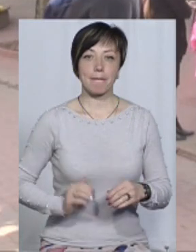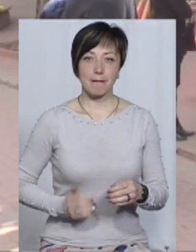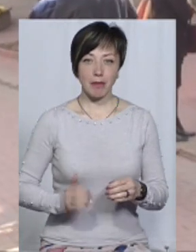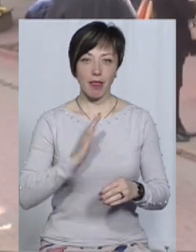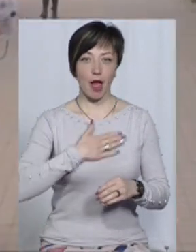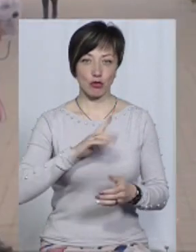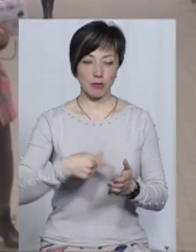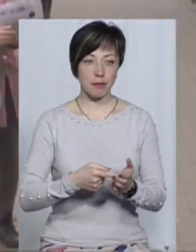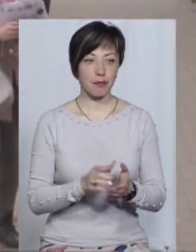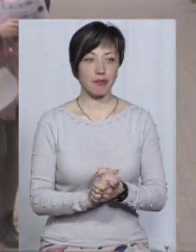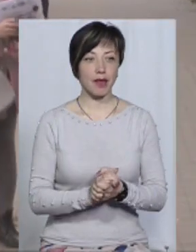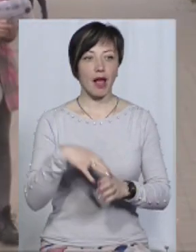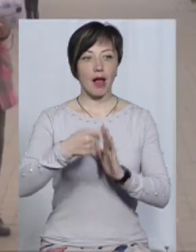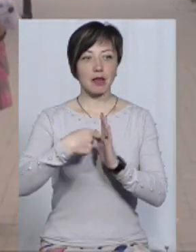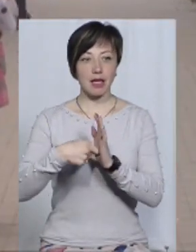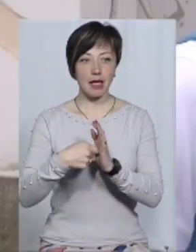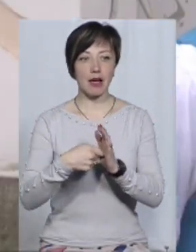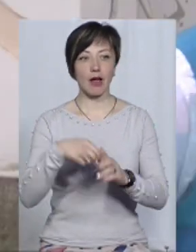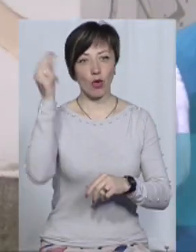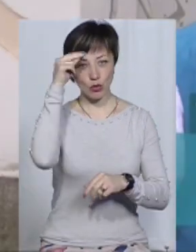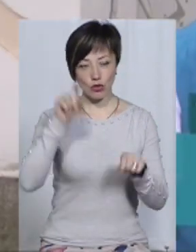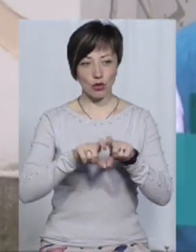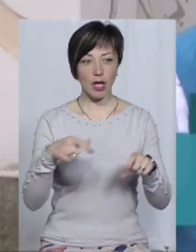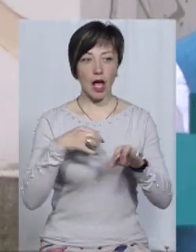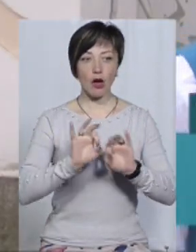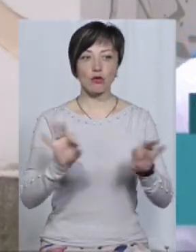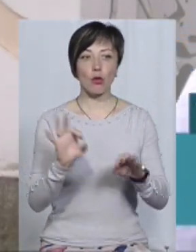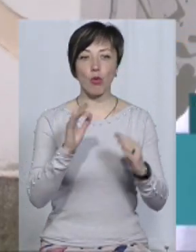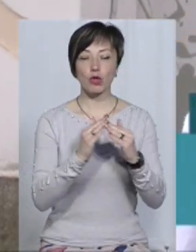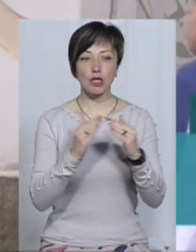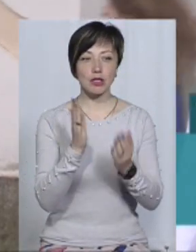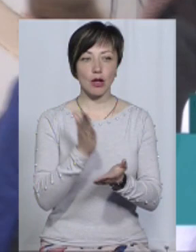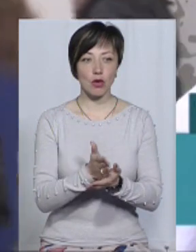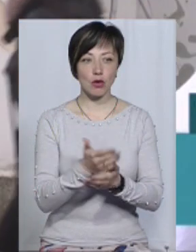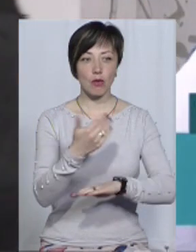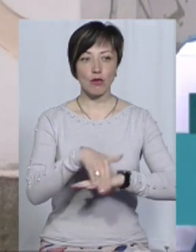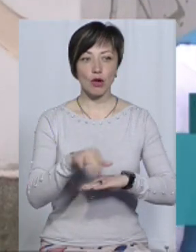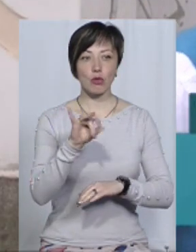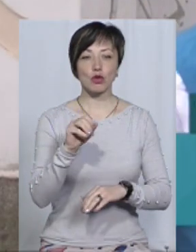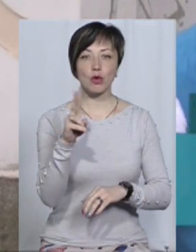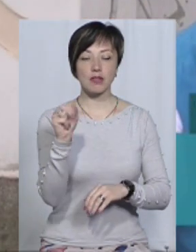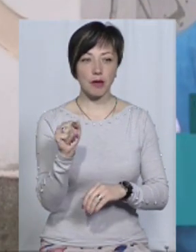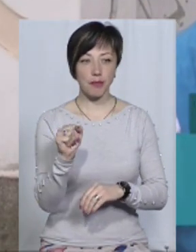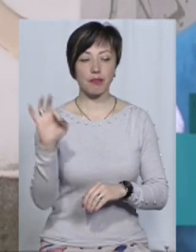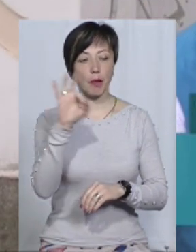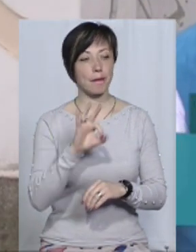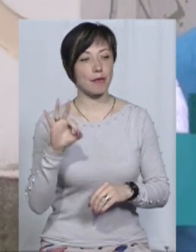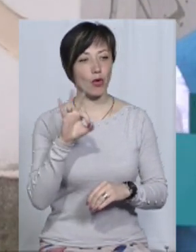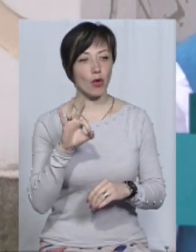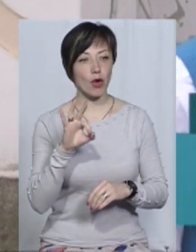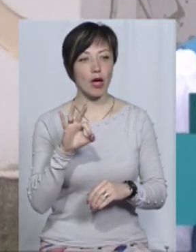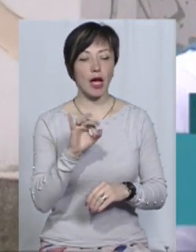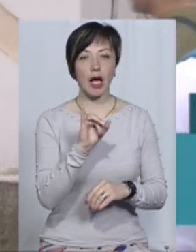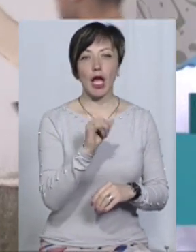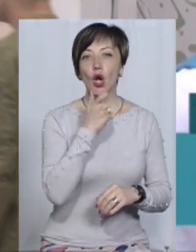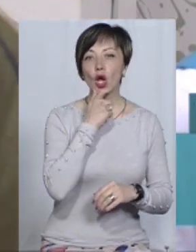ролі кіномеханіка виступив гімназист Максим Фартюк. Я розказував про будинок, який знаходиться по вулиці Проскурівській, про